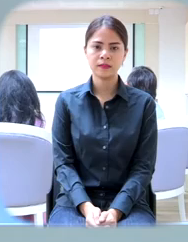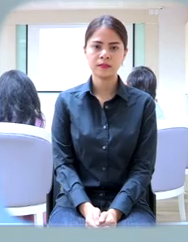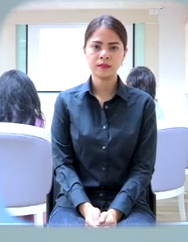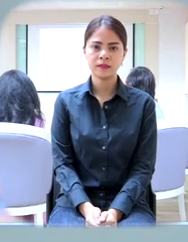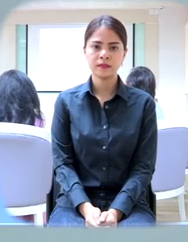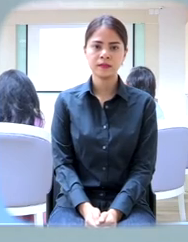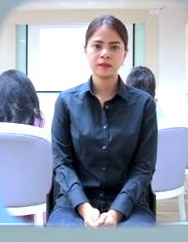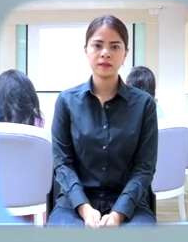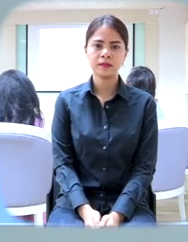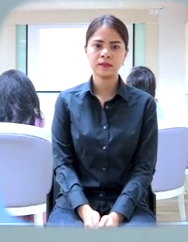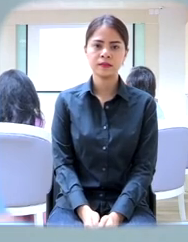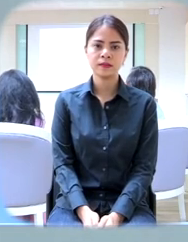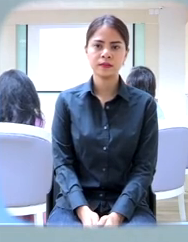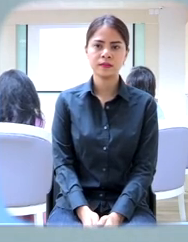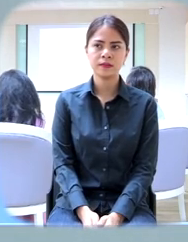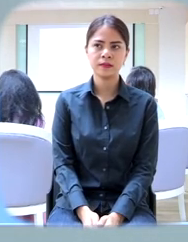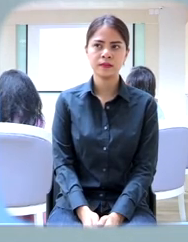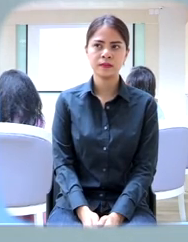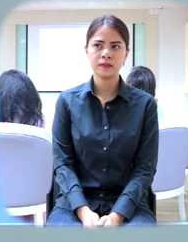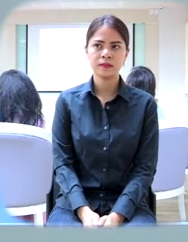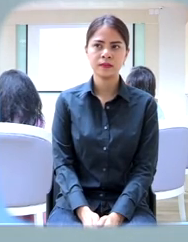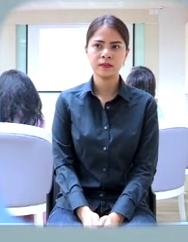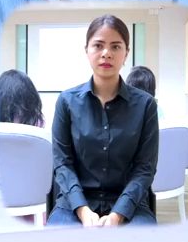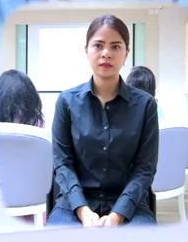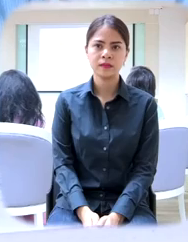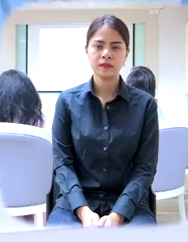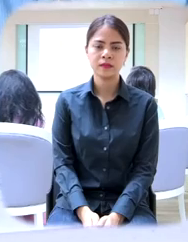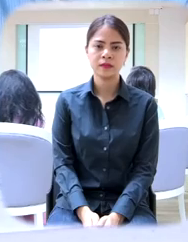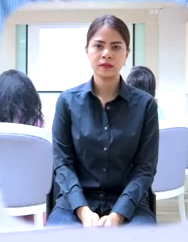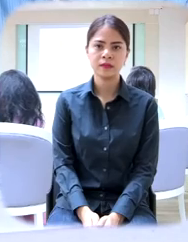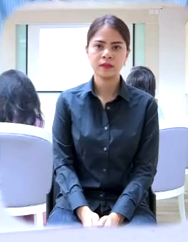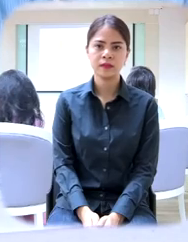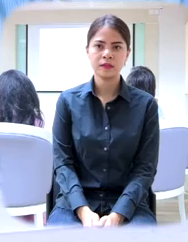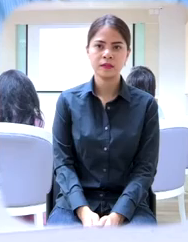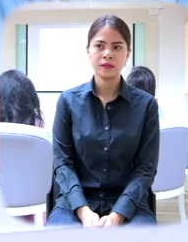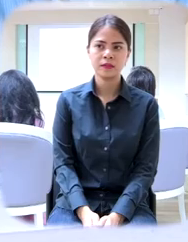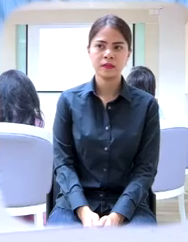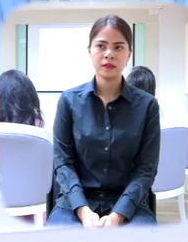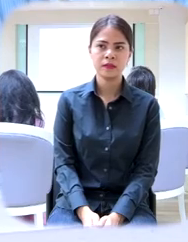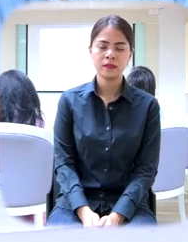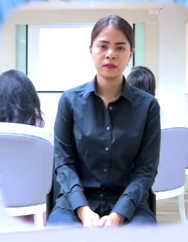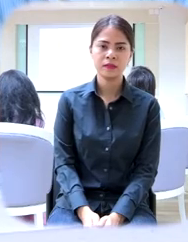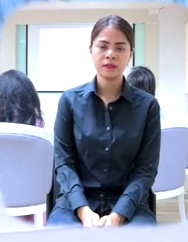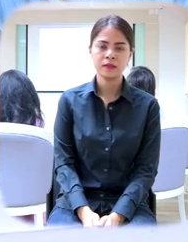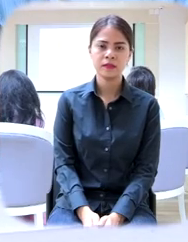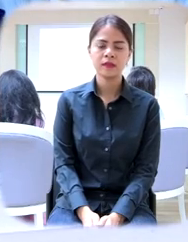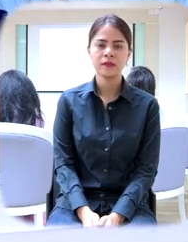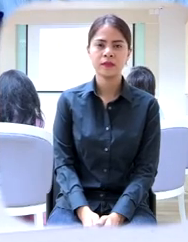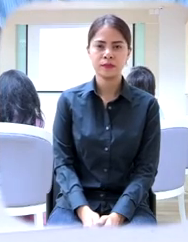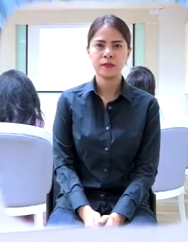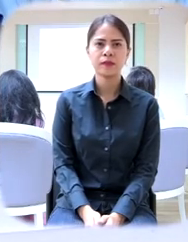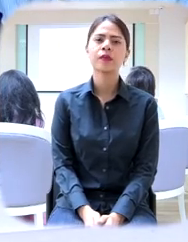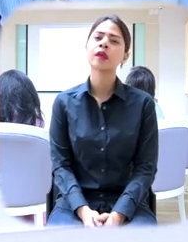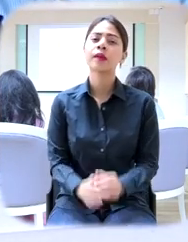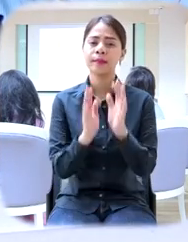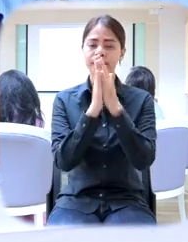really shows the extraordinary nature of Sri Mangkalajan's work. คือจักรวาลลัทธิ